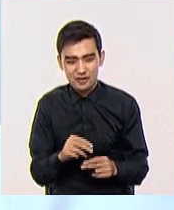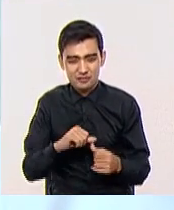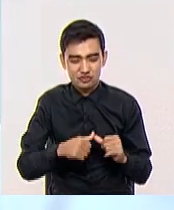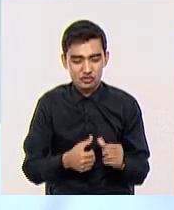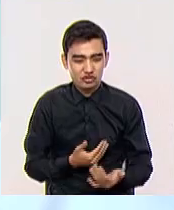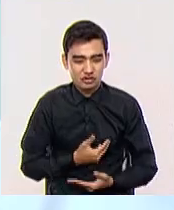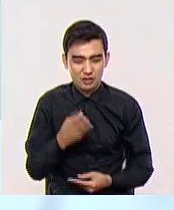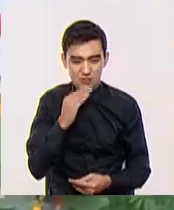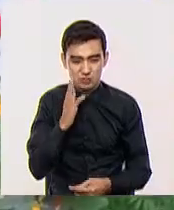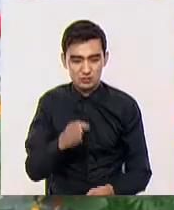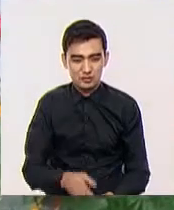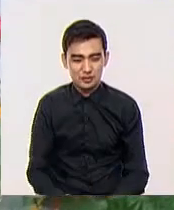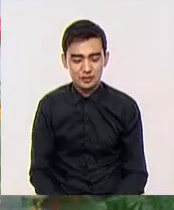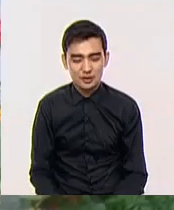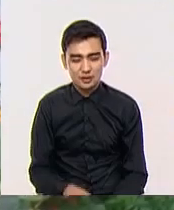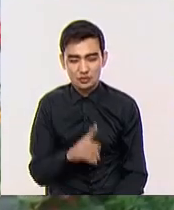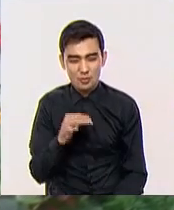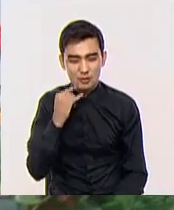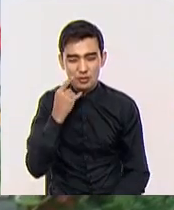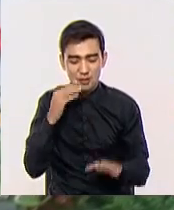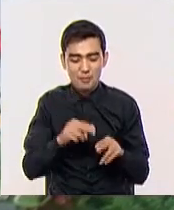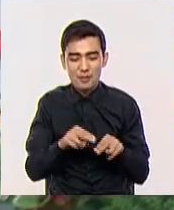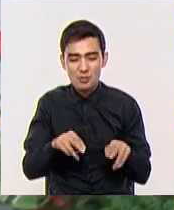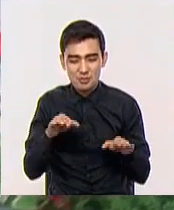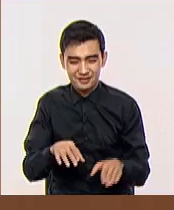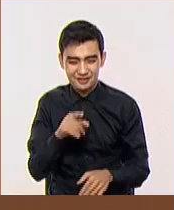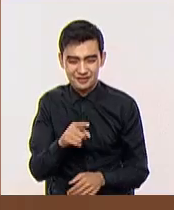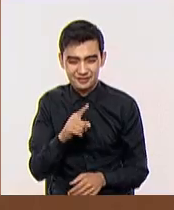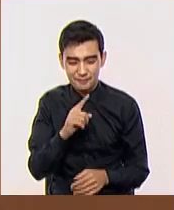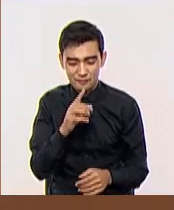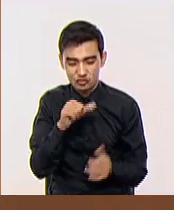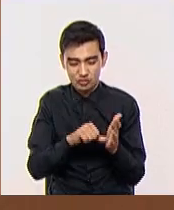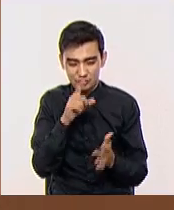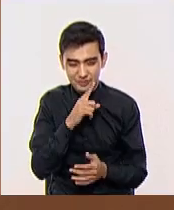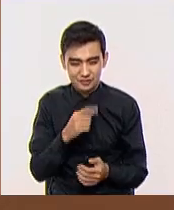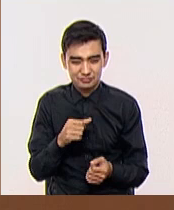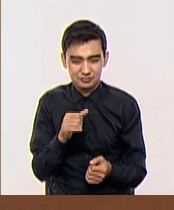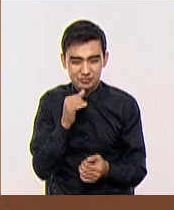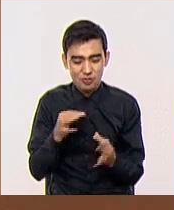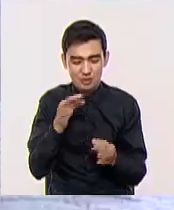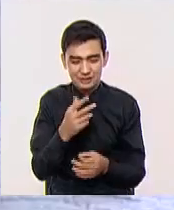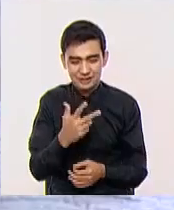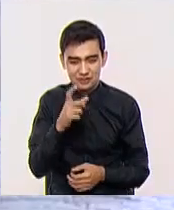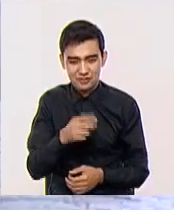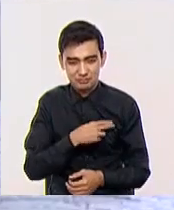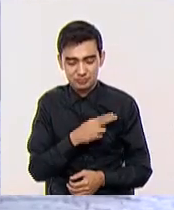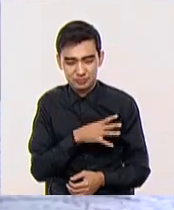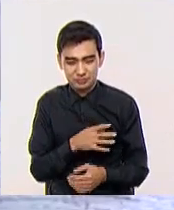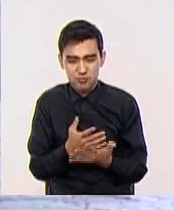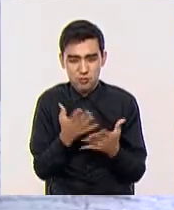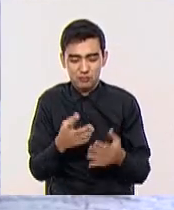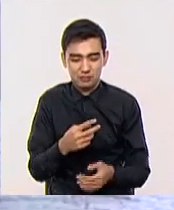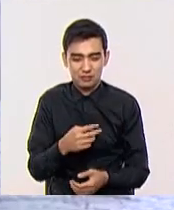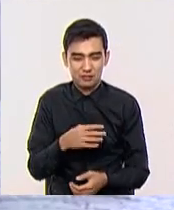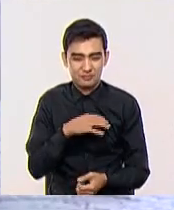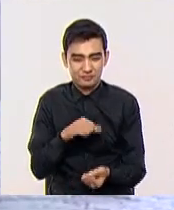бойына созылуы мүмкін. Бір ғана Петропавлда жарты жылдың ішінде есірткіні мөлшерден тыс пайдаланған 3 адам қайтыс болған. Ал Қазақстанда 111